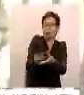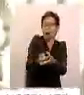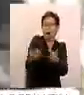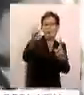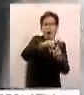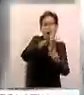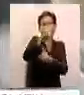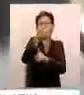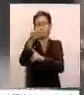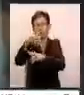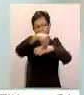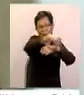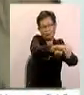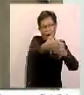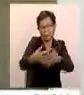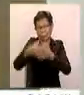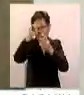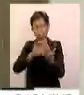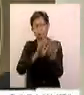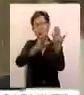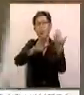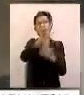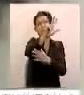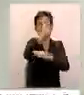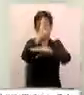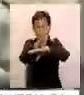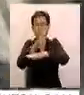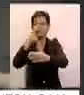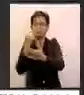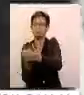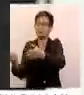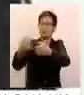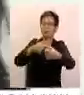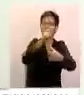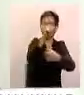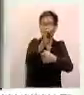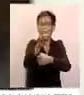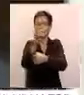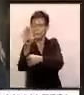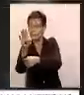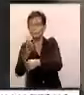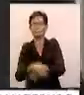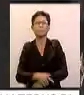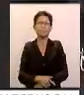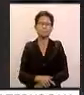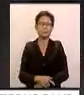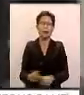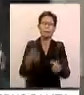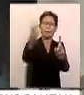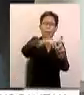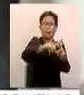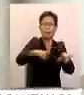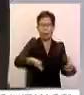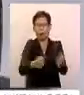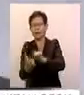mengekstradisi Roger Ng ke Amerika Syarikat untuk berdepan tiga pertuduhan jenayah berkaitan Wan Malaysia Development Berhad 1MDB. Permohonan itu